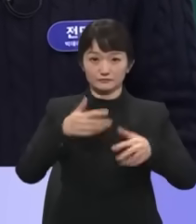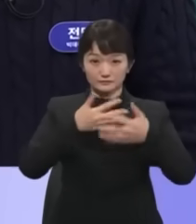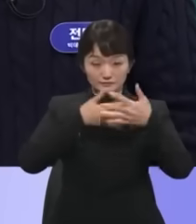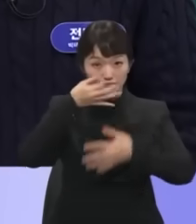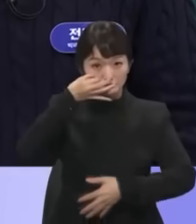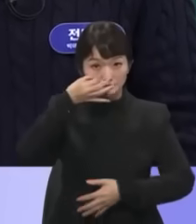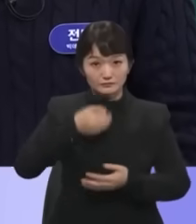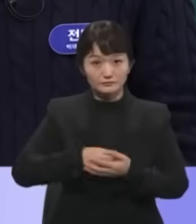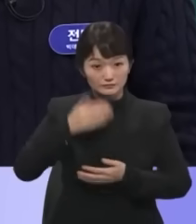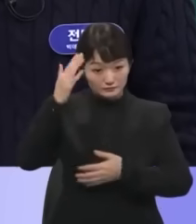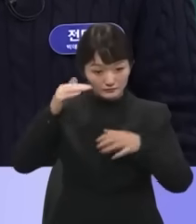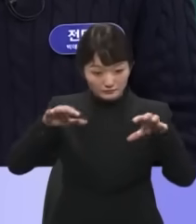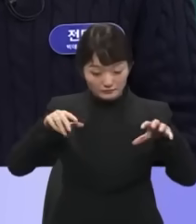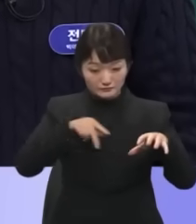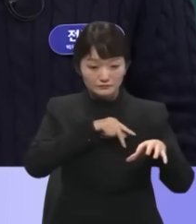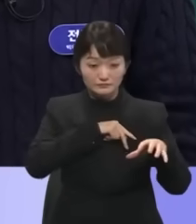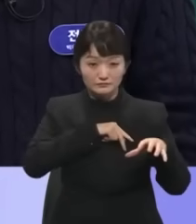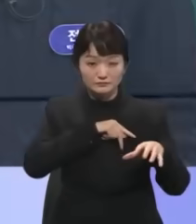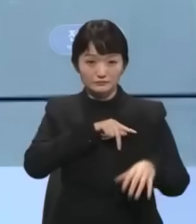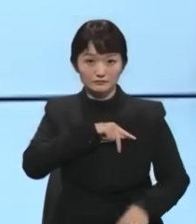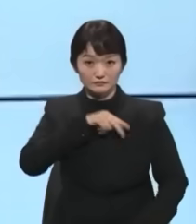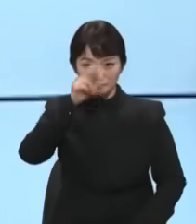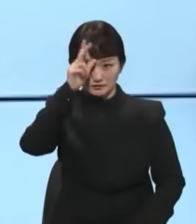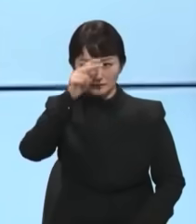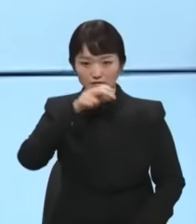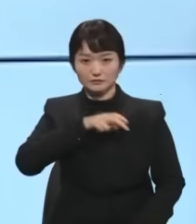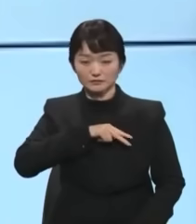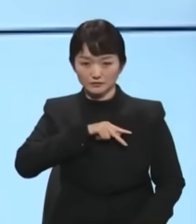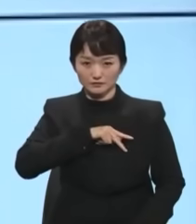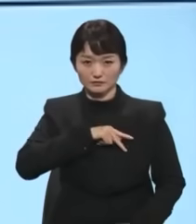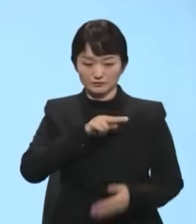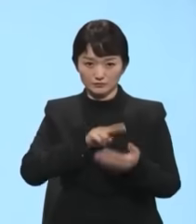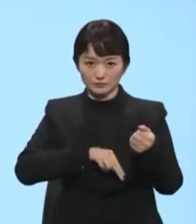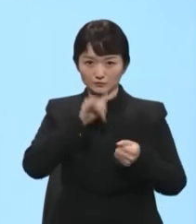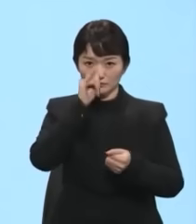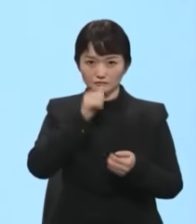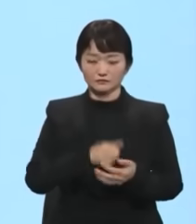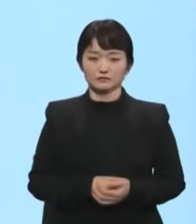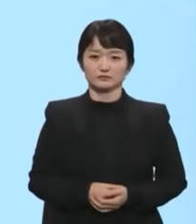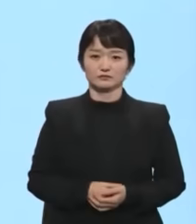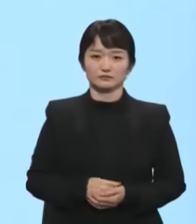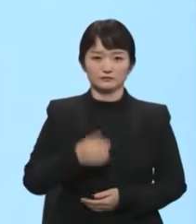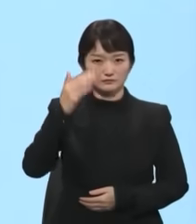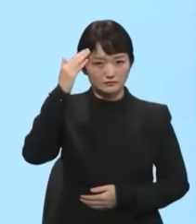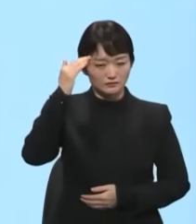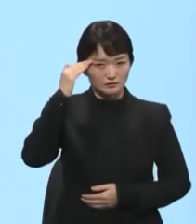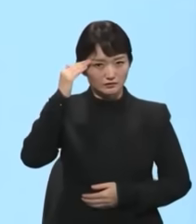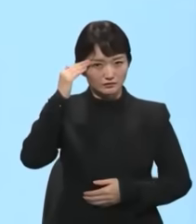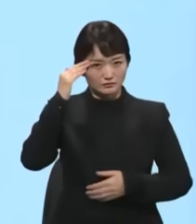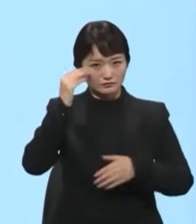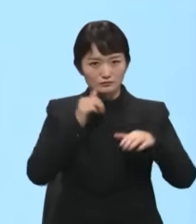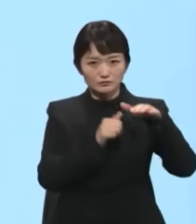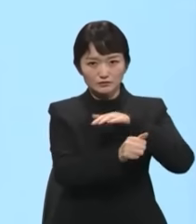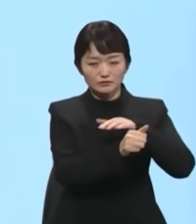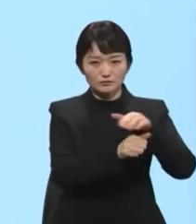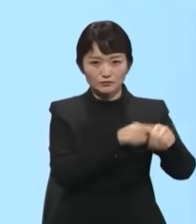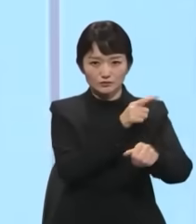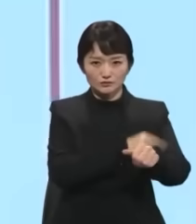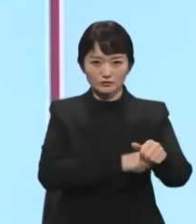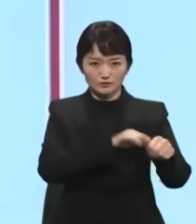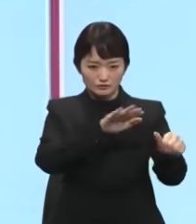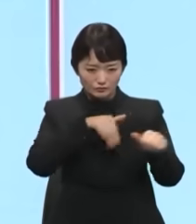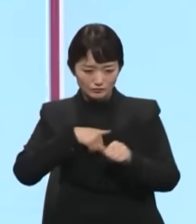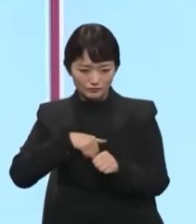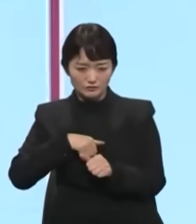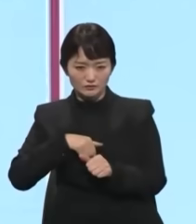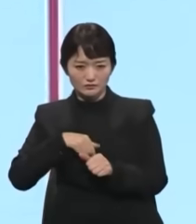있죠. 우리나라 네. 국회의원 배지와 경찰 배지네요. 맞습니다. 그래서 이 알리익스프레스 한국 대표이사가 국감장에서 이것 때문에 질타를